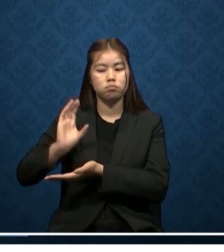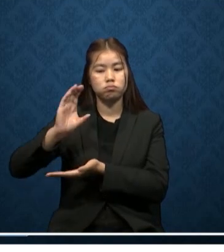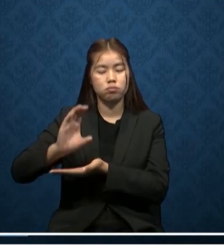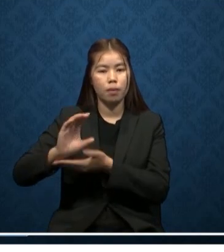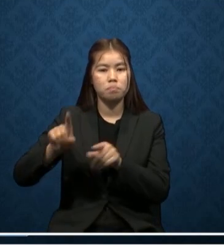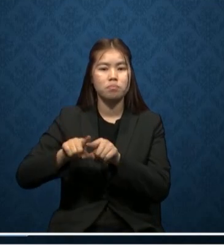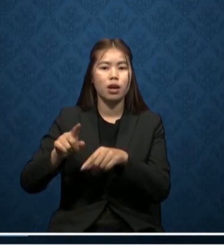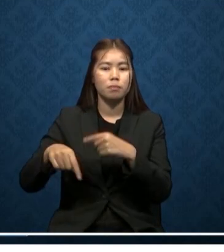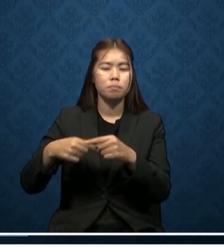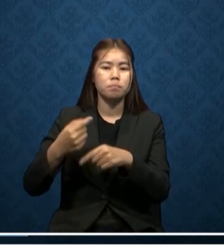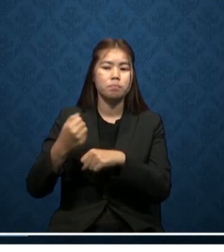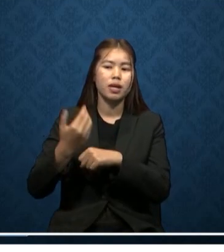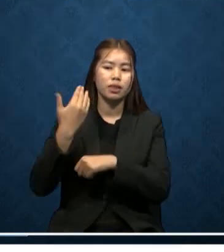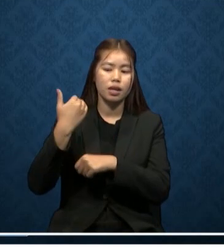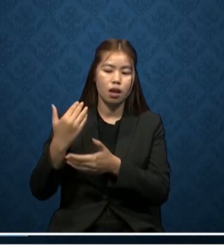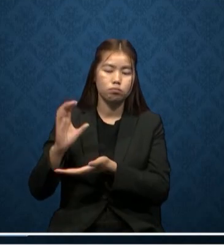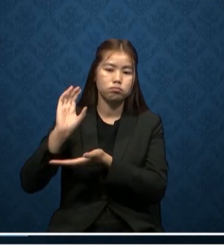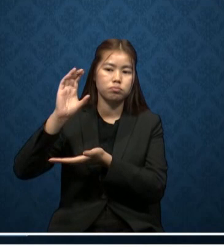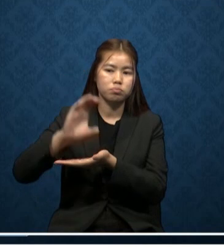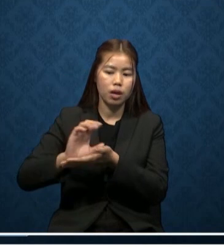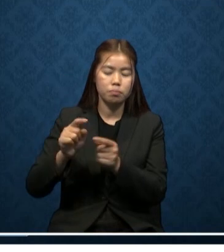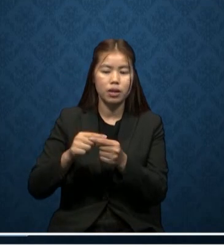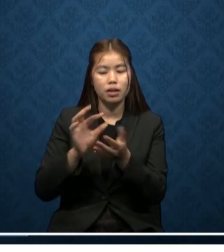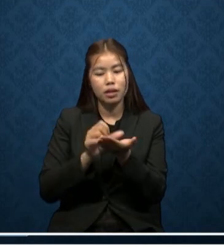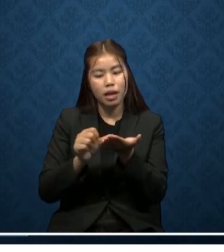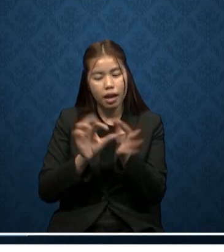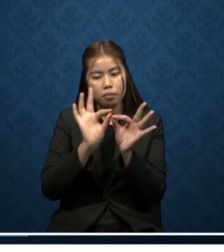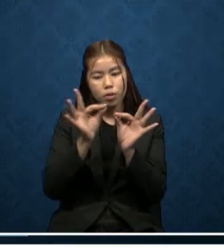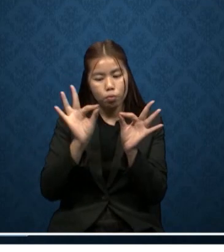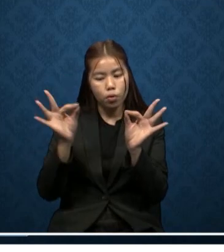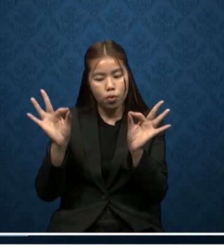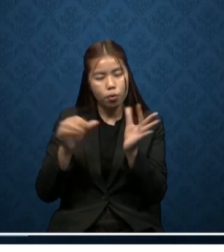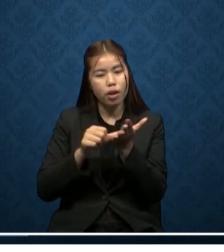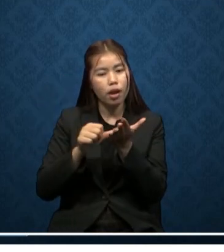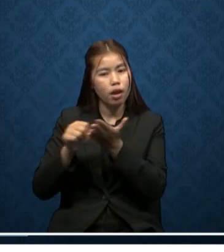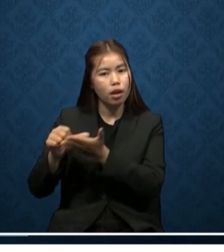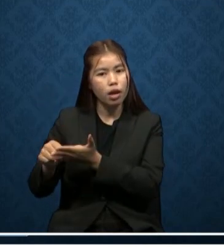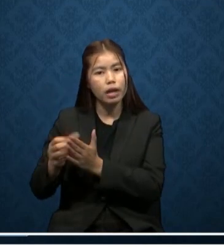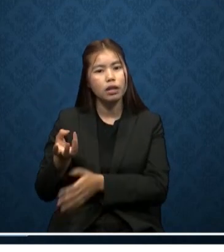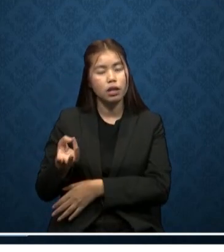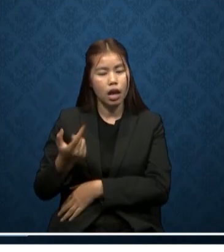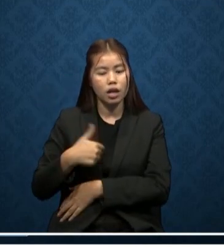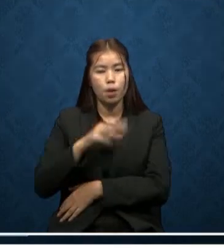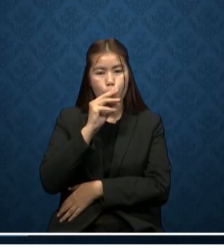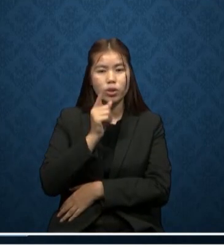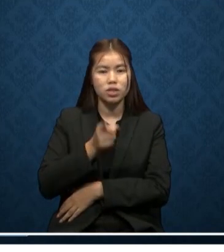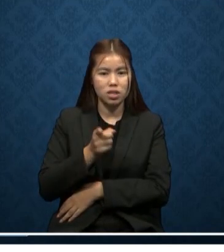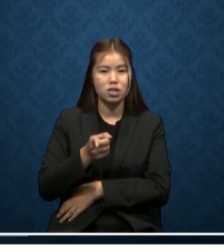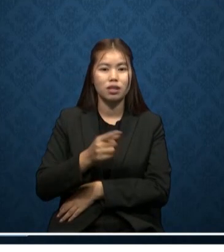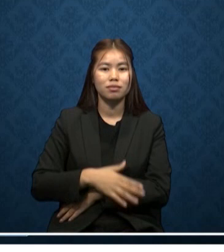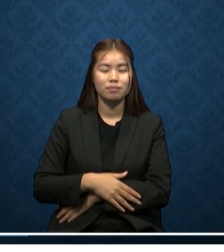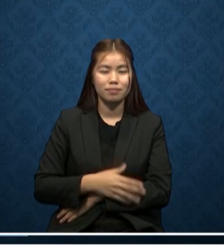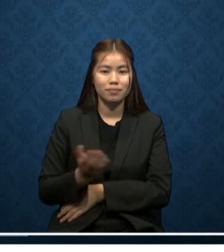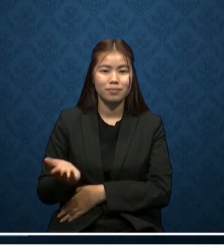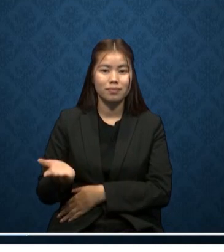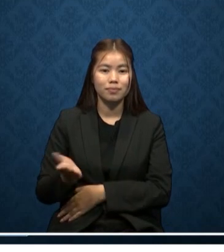ทำแล้วลอกแล้วก็ปรับเปลี่ยนในบางตัวนะครับอันนี้พูดเรื่องจริงนะครับภาพฉายต่อ